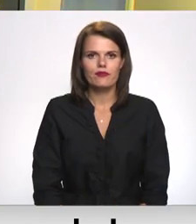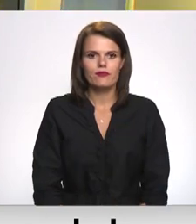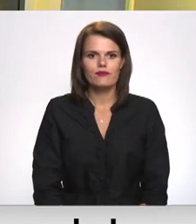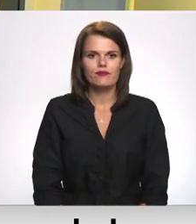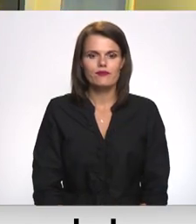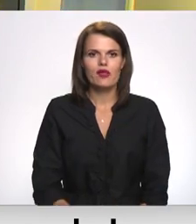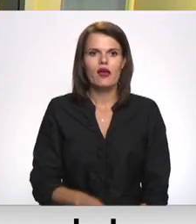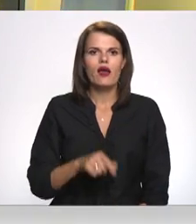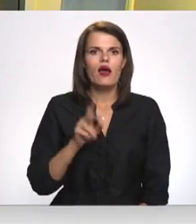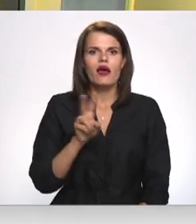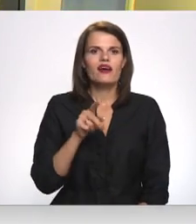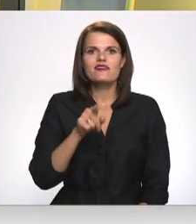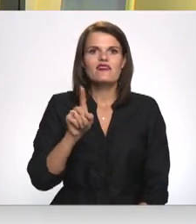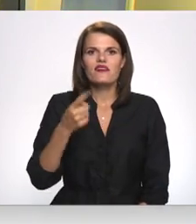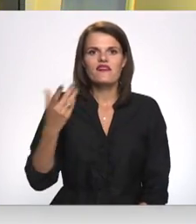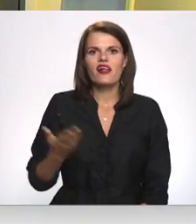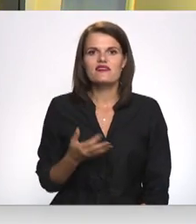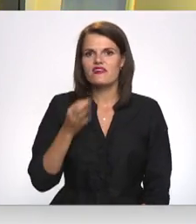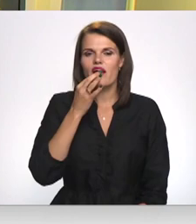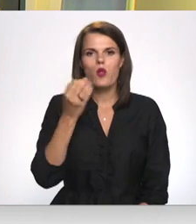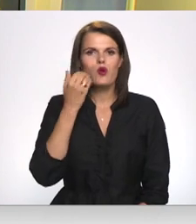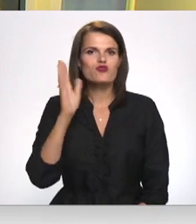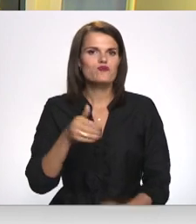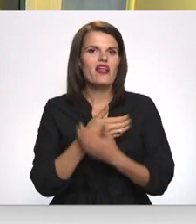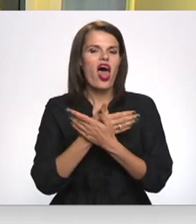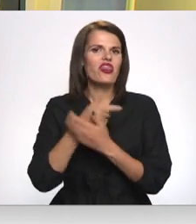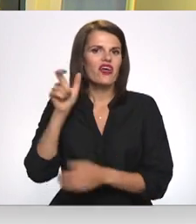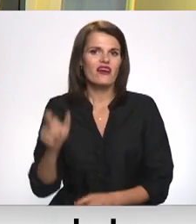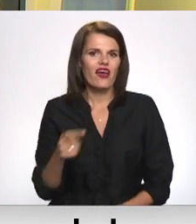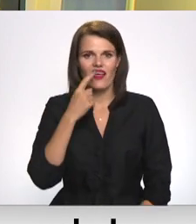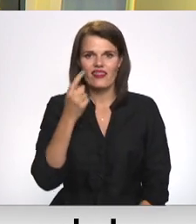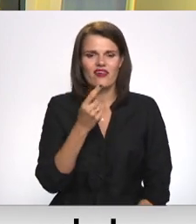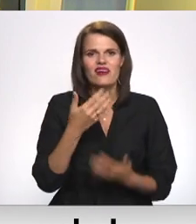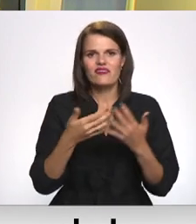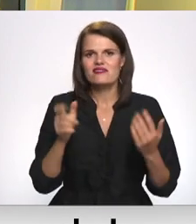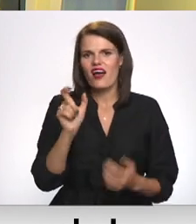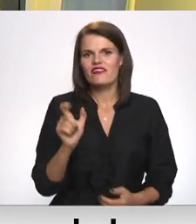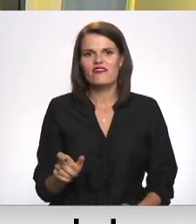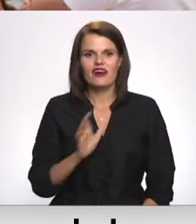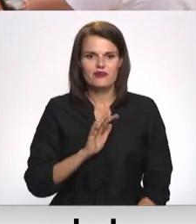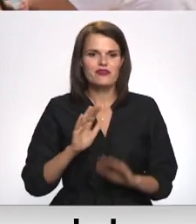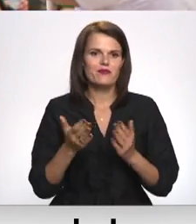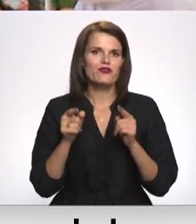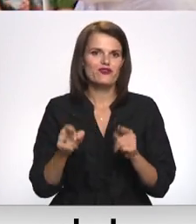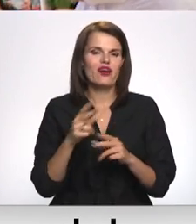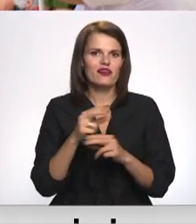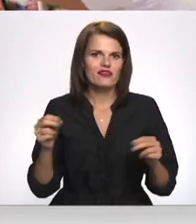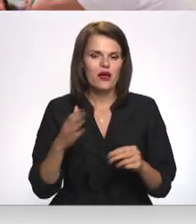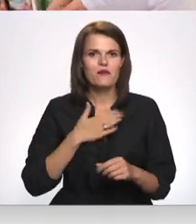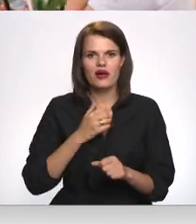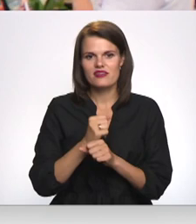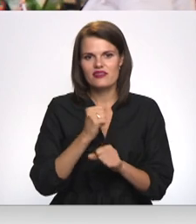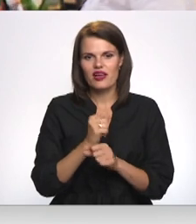Kas tev vēl dzīvē nosauks par eņģeli? Īstenībā jau neviens. Visādi vārdi bijuši, bet šāds nē. Jā, mans darbs ir saistīts